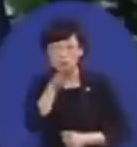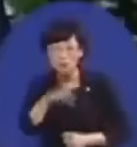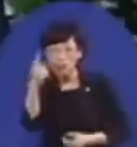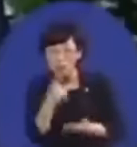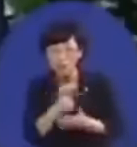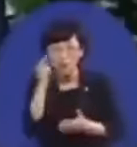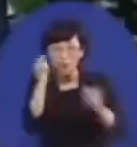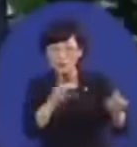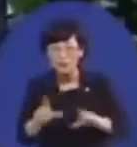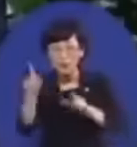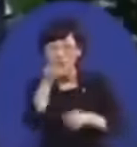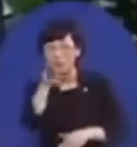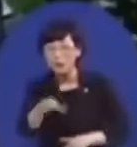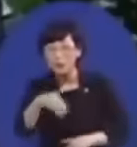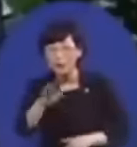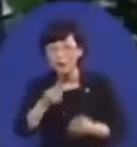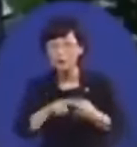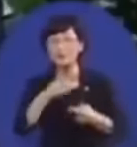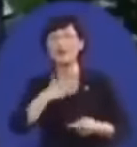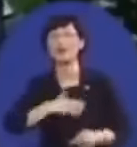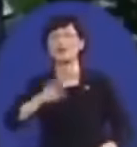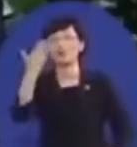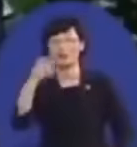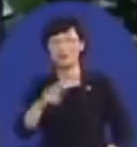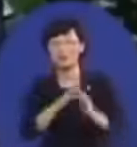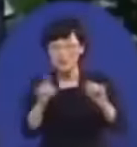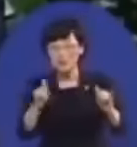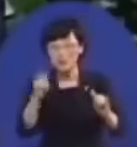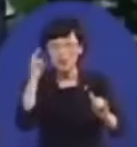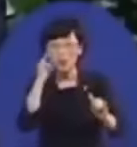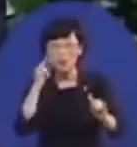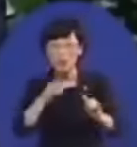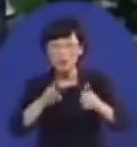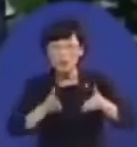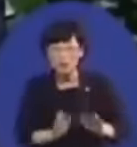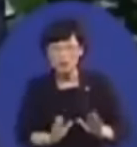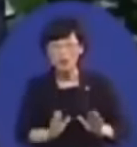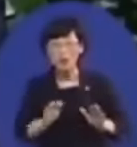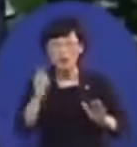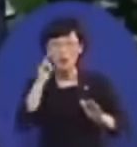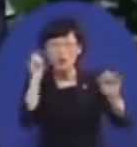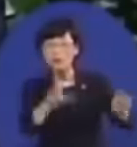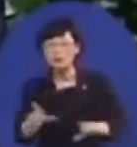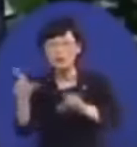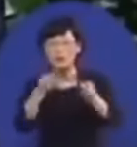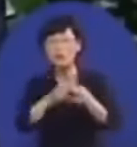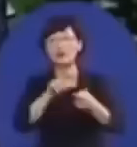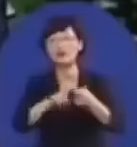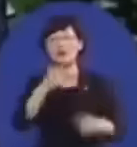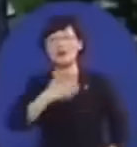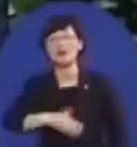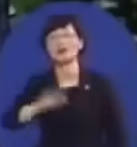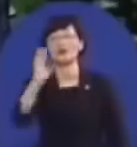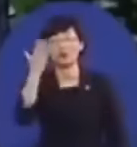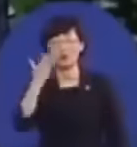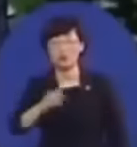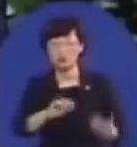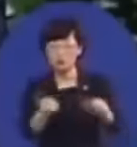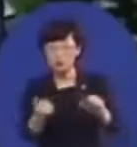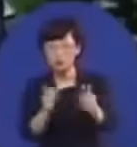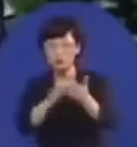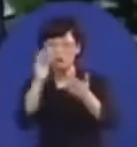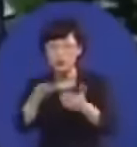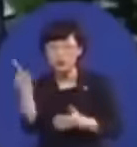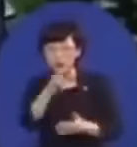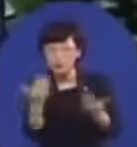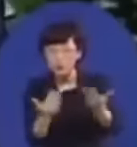압니다. 사람이 이 땅에 왜 태어나서 사는지 그것도 압니다. 죽고 나면 무슨